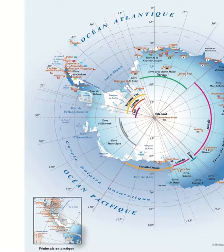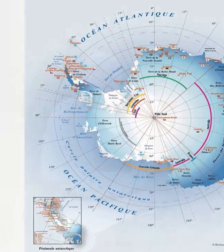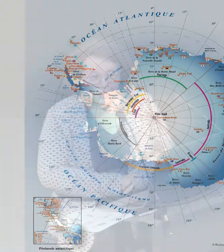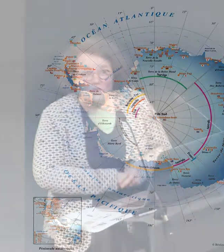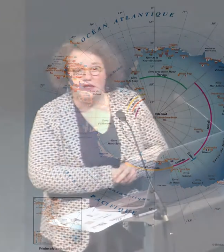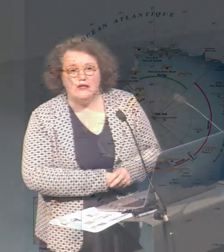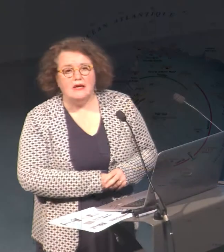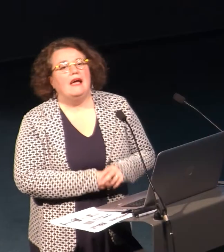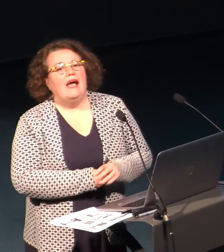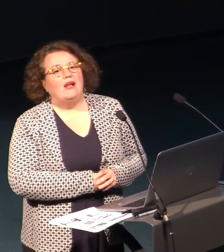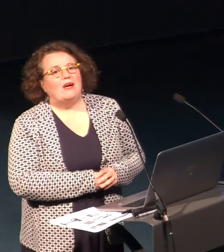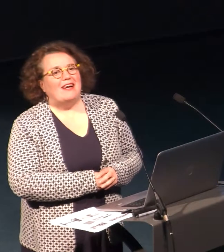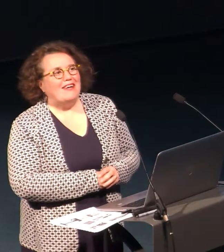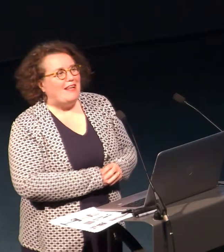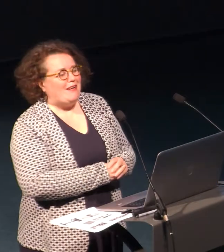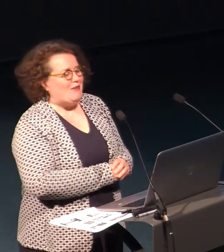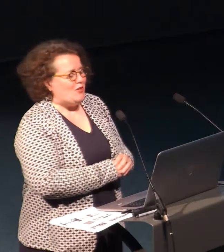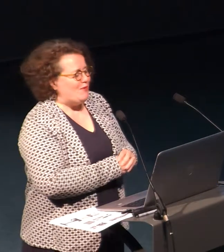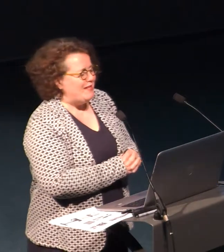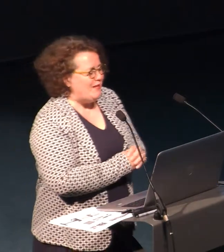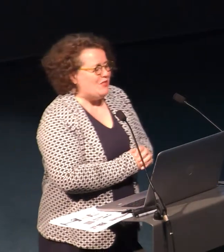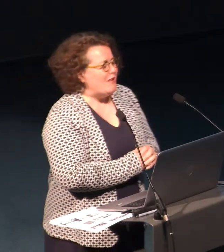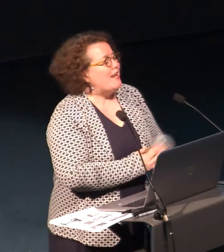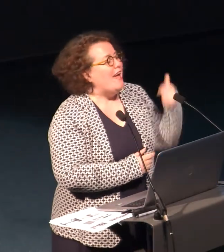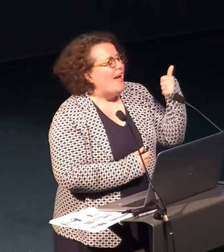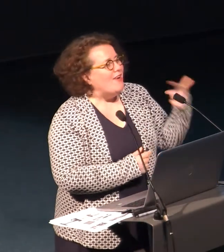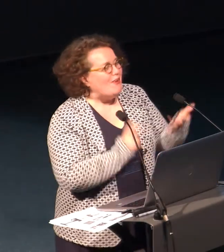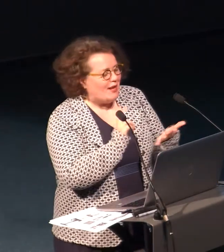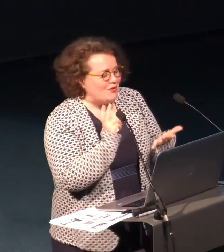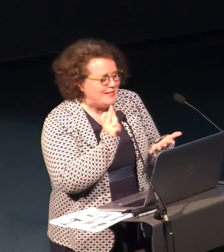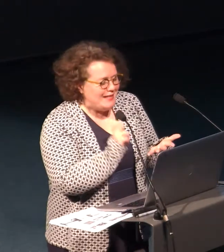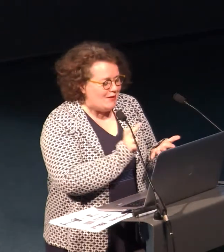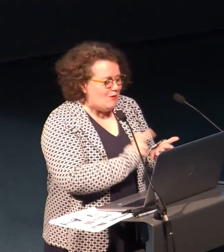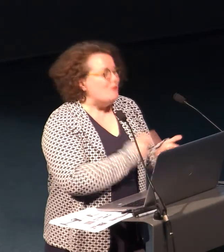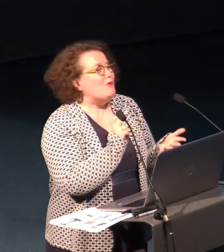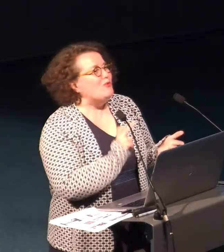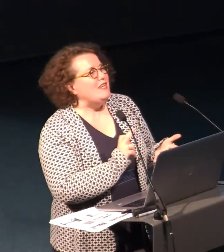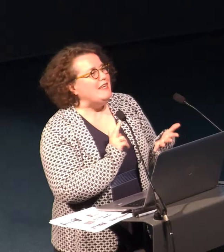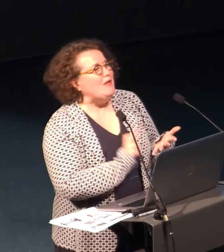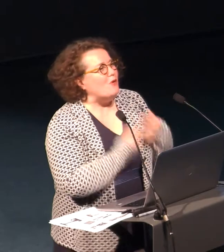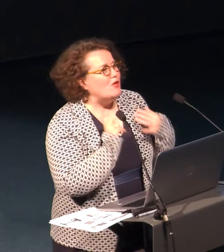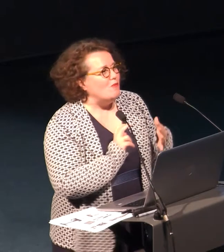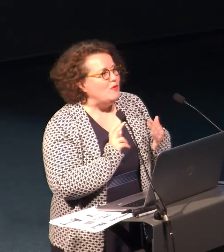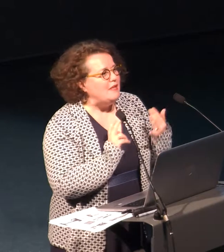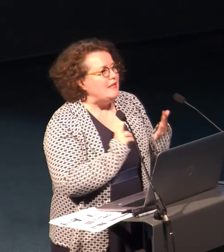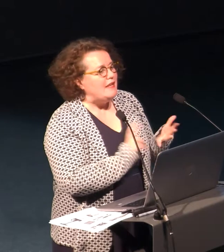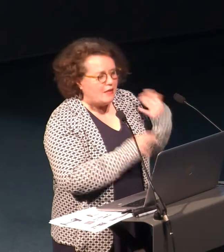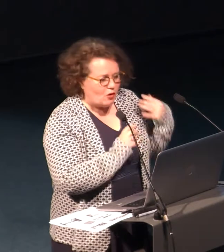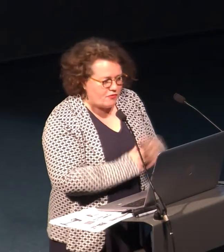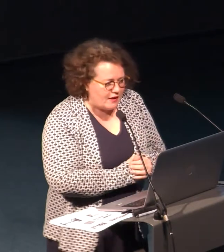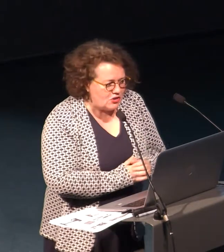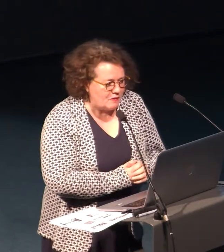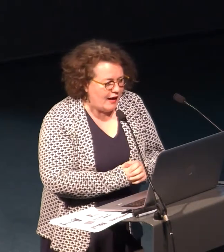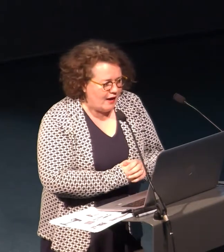l'argentine là j'ai pensé j'arriverai l'argentine le chili le royaume uni la